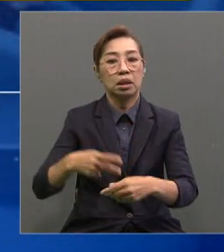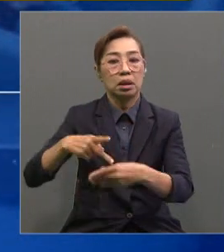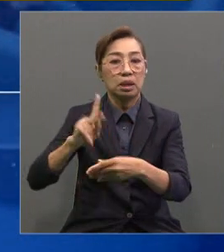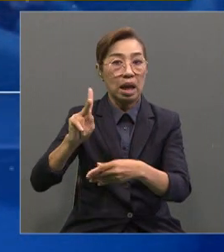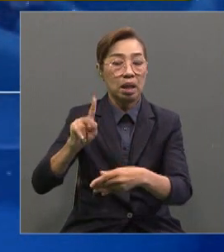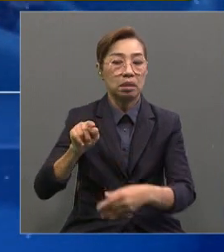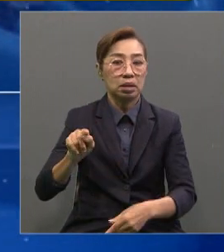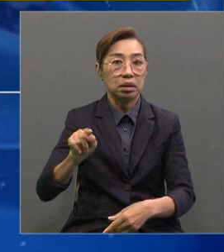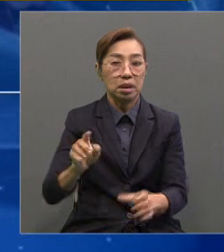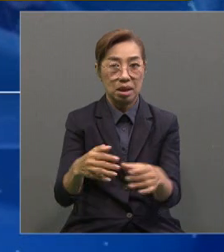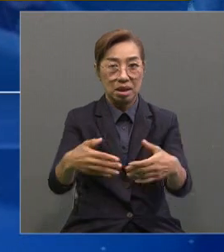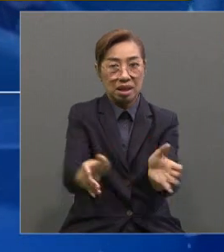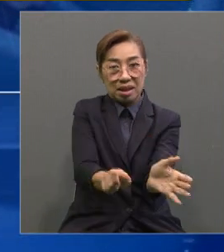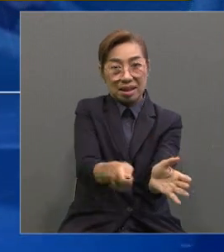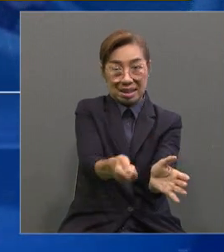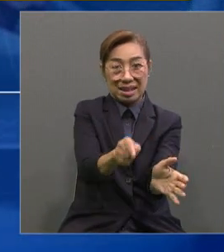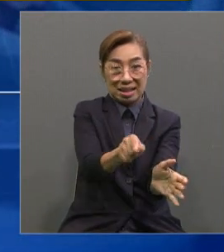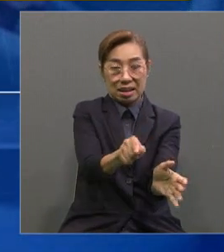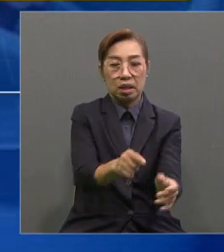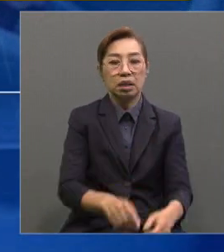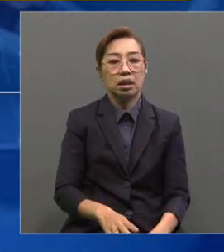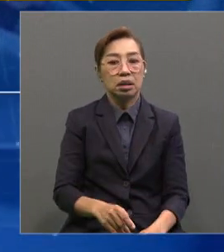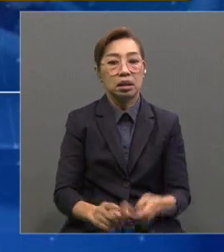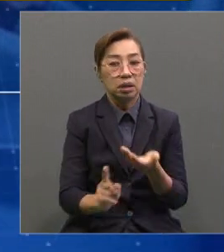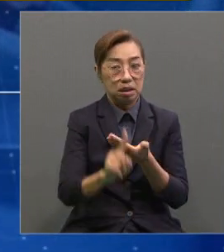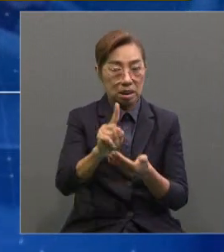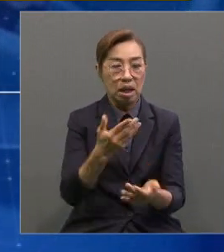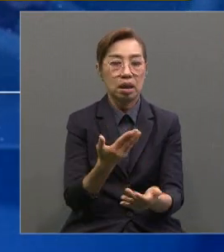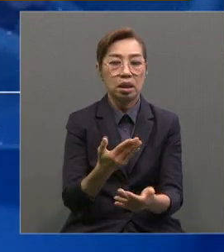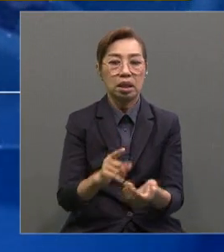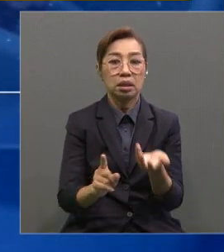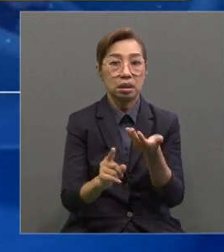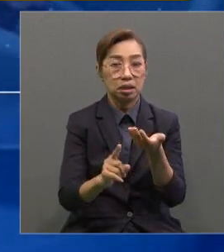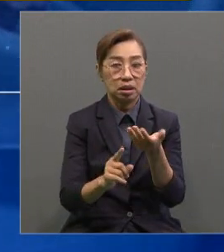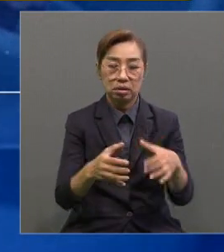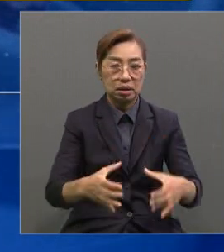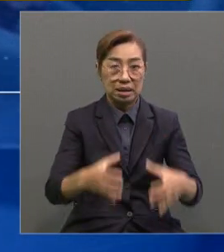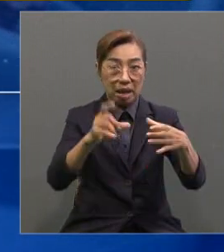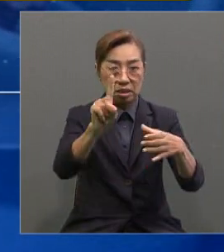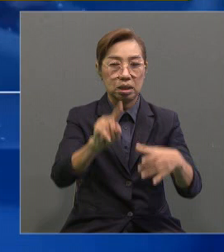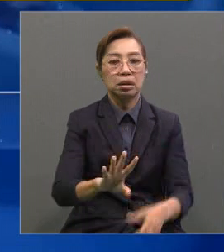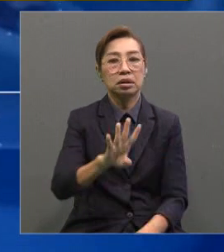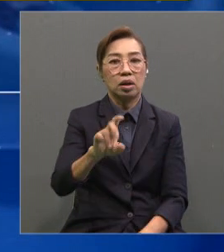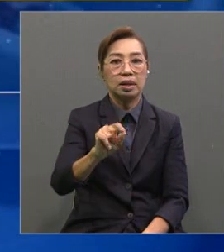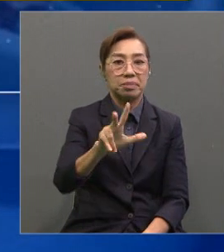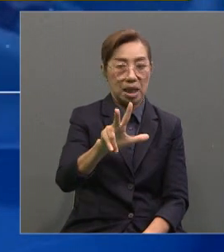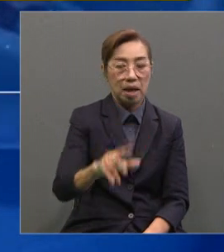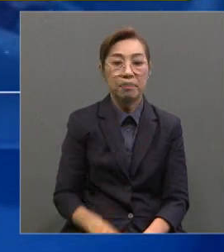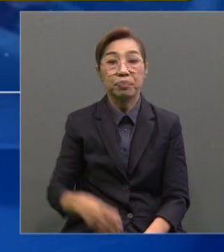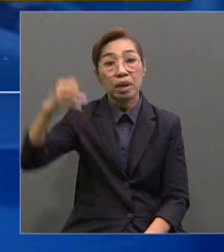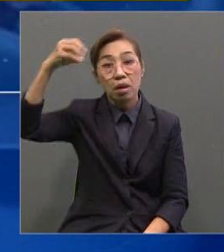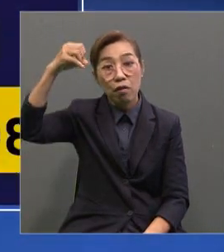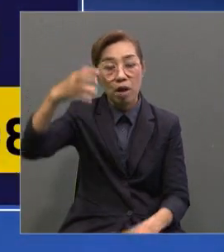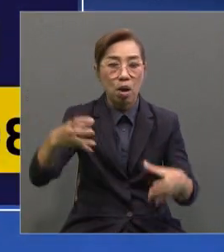นี้จะตรึงราคาไว้ 423บาทต่อน้ำหนักถัง 15กกค่าไฟบ้างครับค่าไฟฟ้ากลุ่มเปราะ